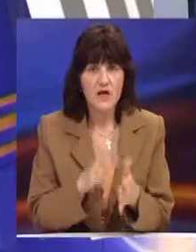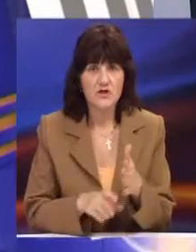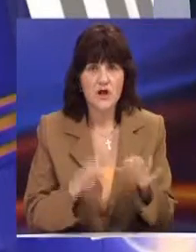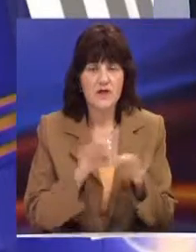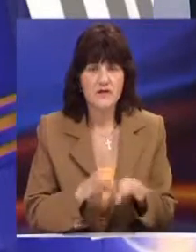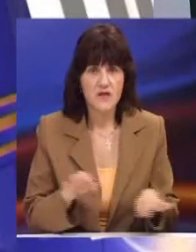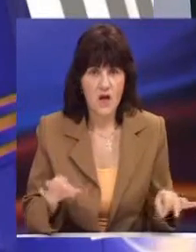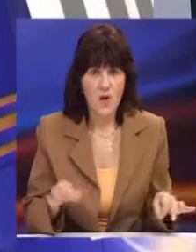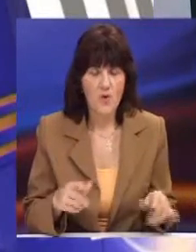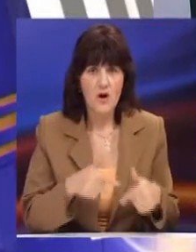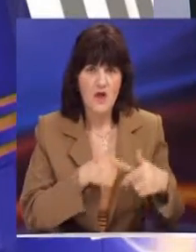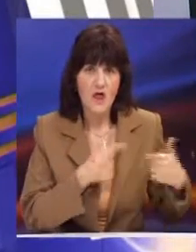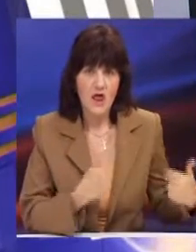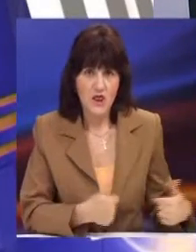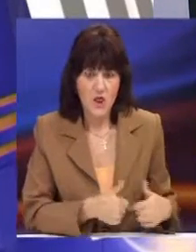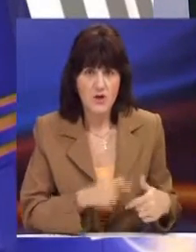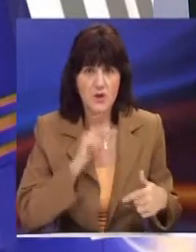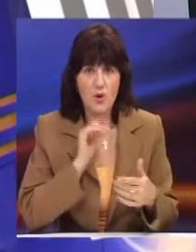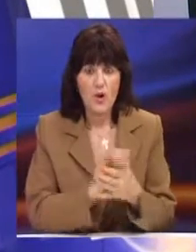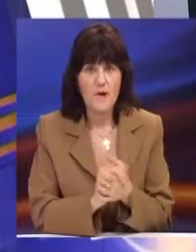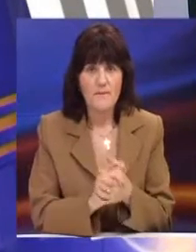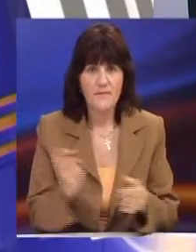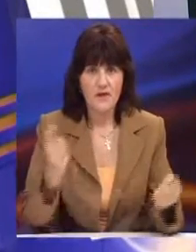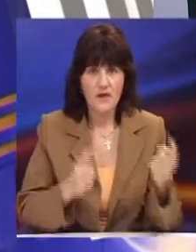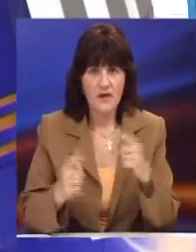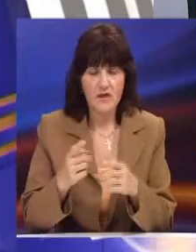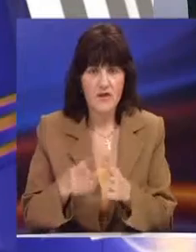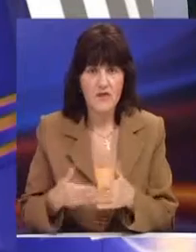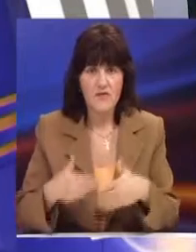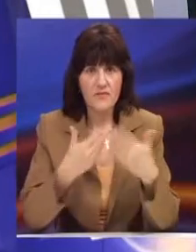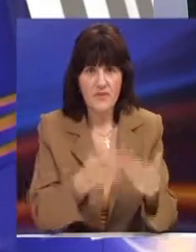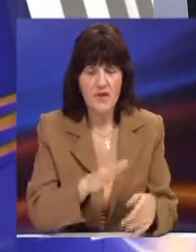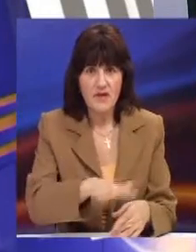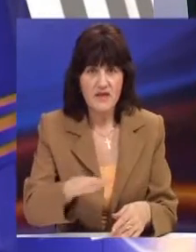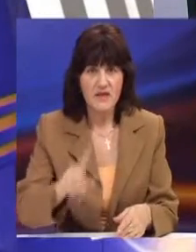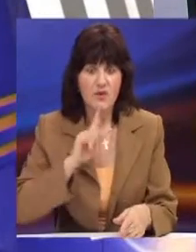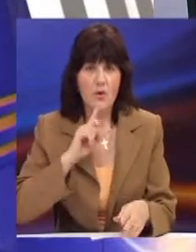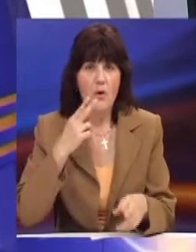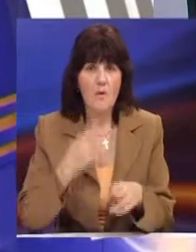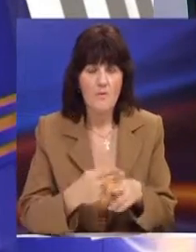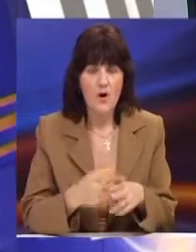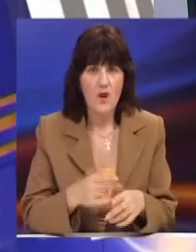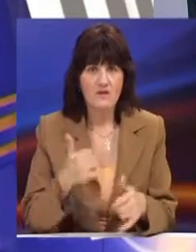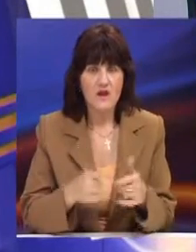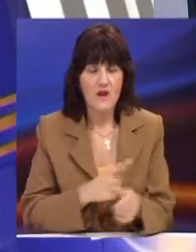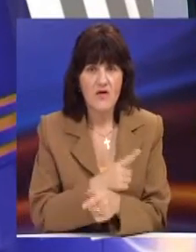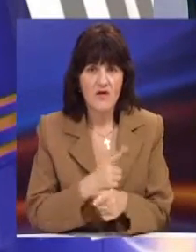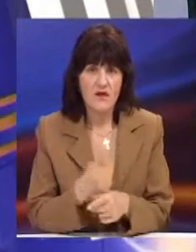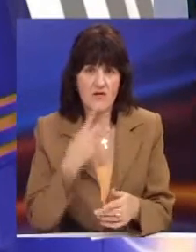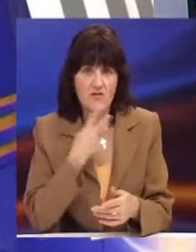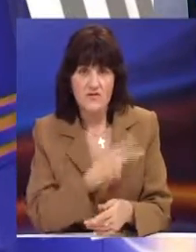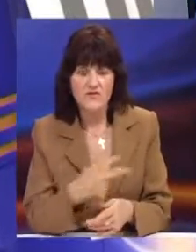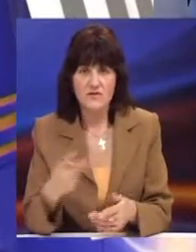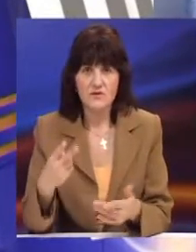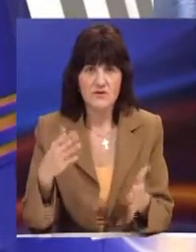Članice kola srpskih sestara se trude da donacije koje dolaze od prijatelja kola kanališu kao onoj ugroženoj deci i bolestima koji u datom trenutku